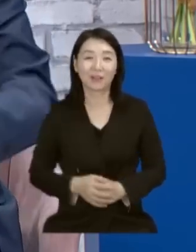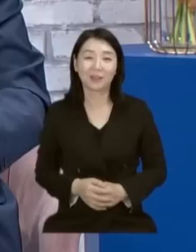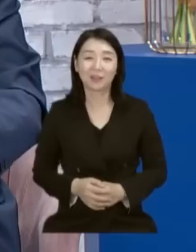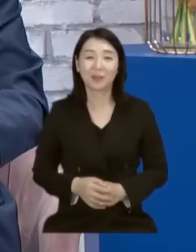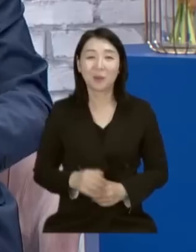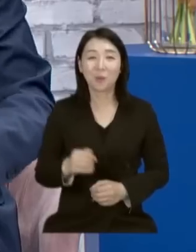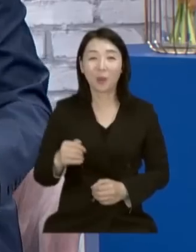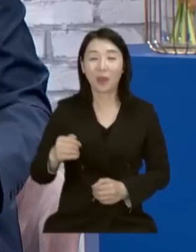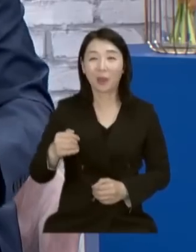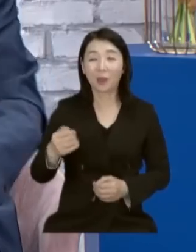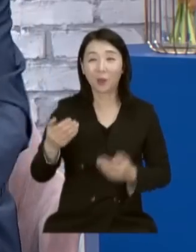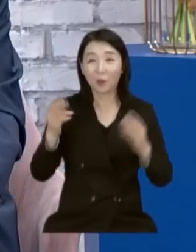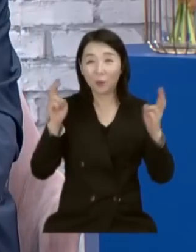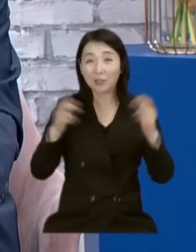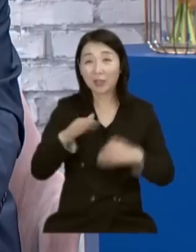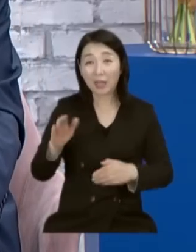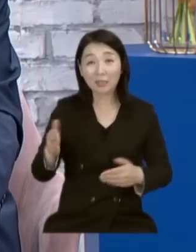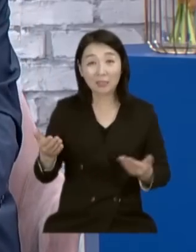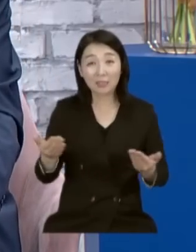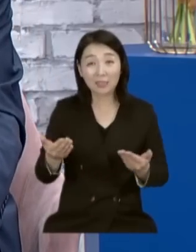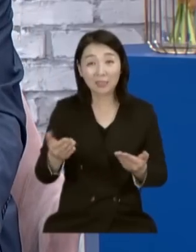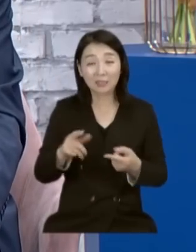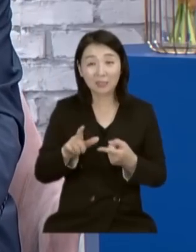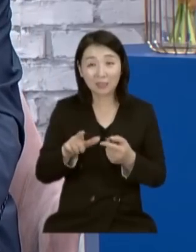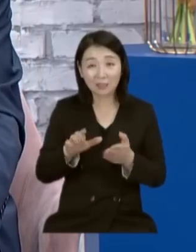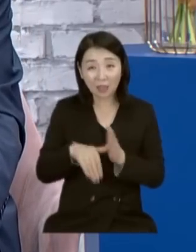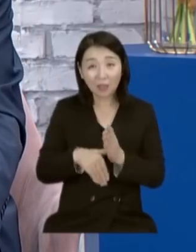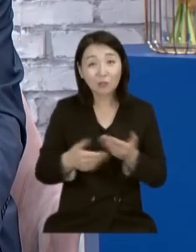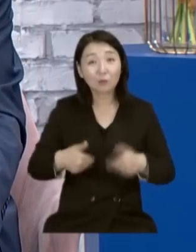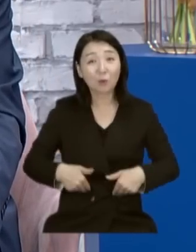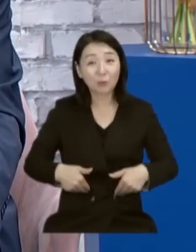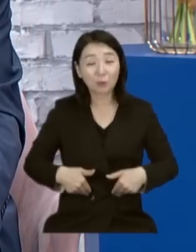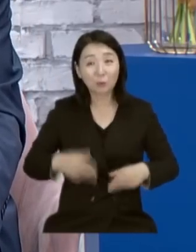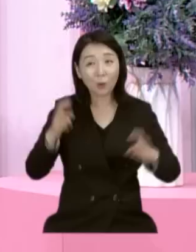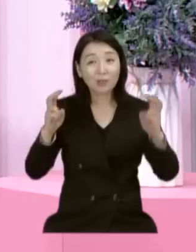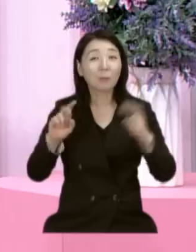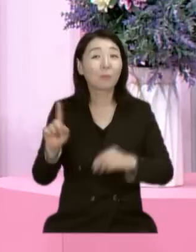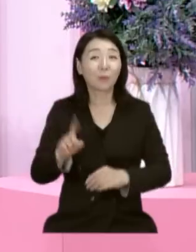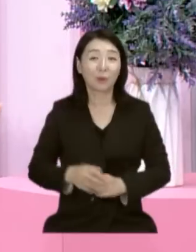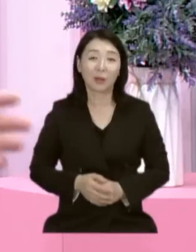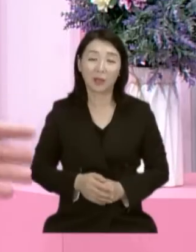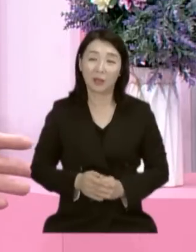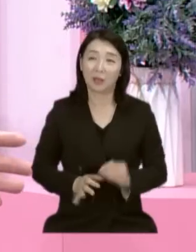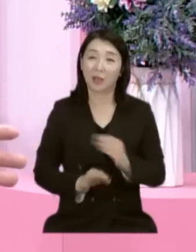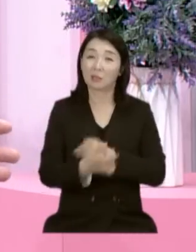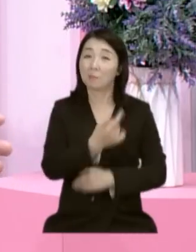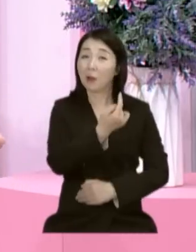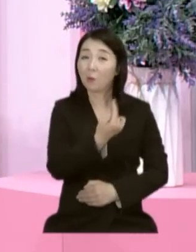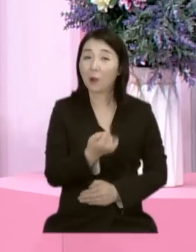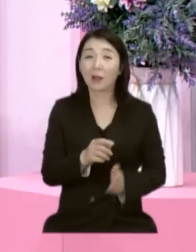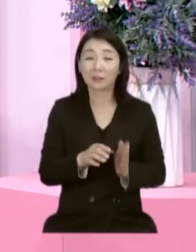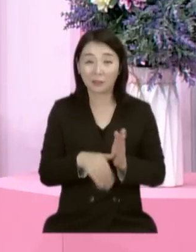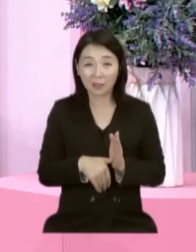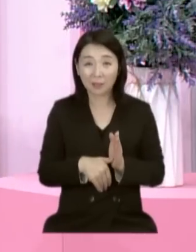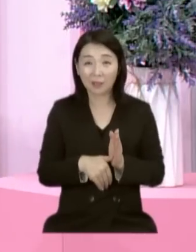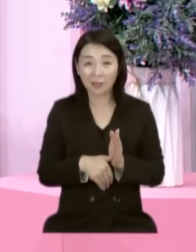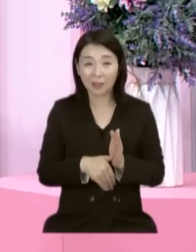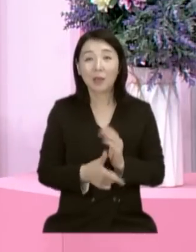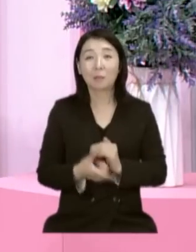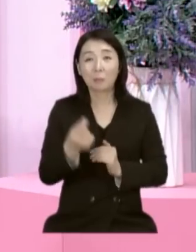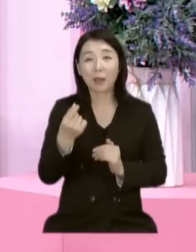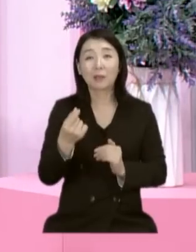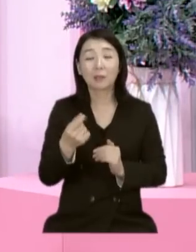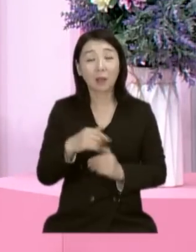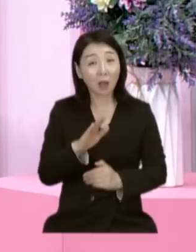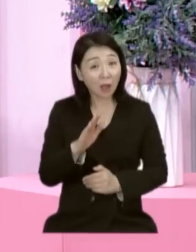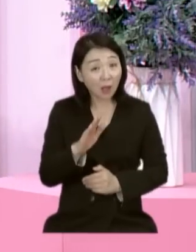가는 길이 좀 즐거워야 되잖아요. 그렇죠, 뭐 예. 그 회사에서 특별히 하고 있는 일이 있으세요? 아침에 일찍 나오는 직원은 일찍